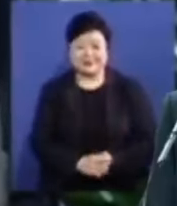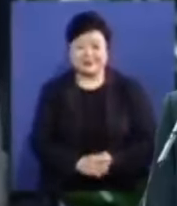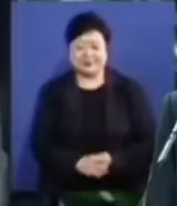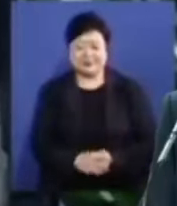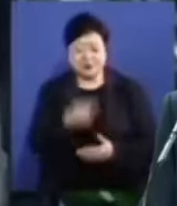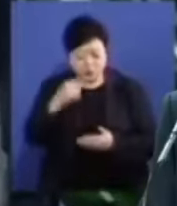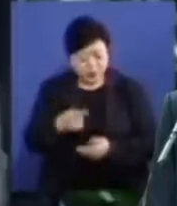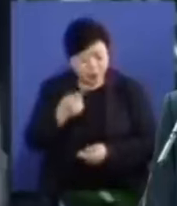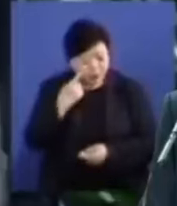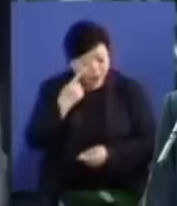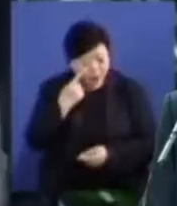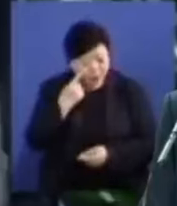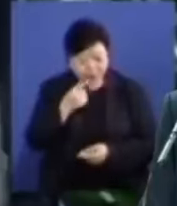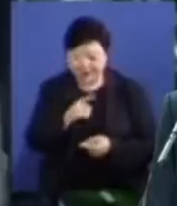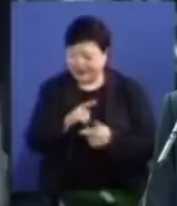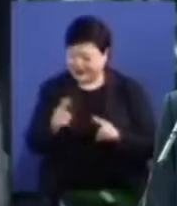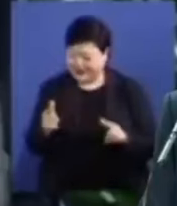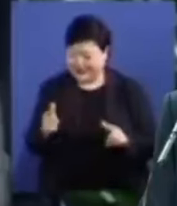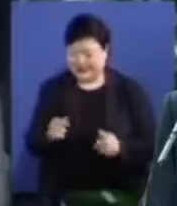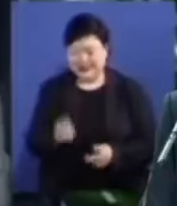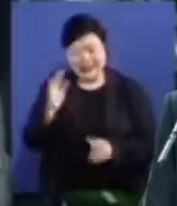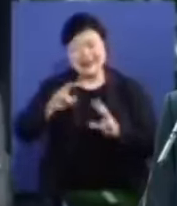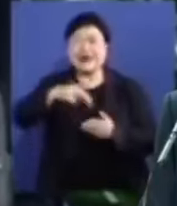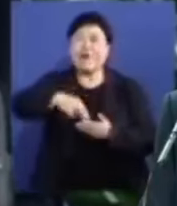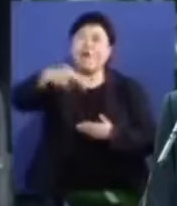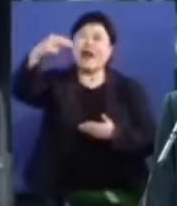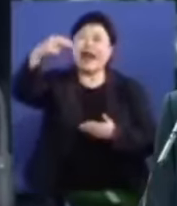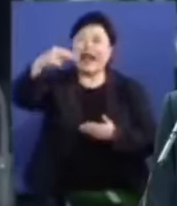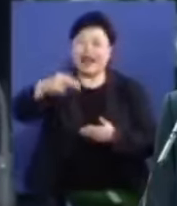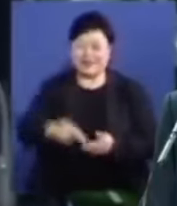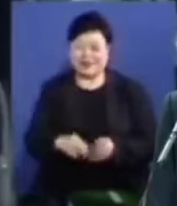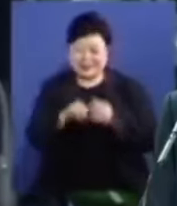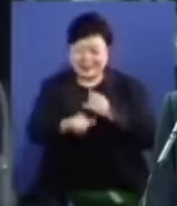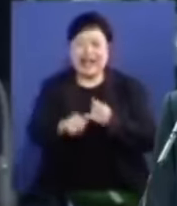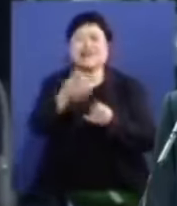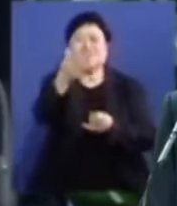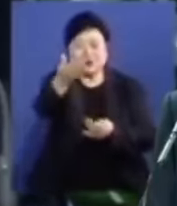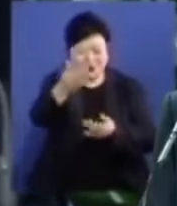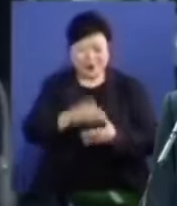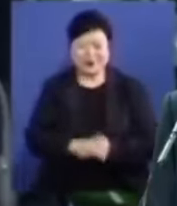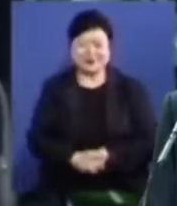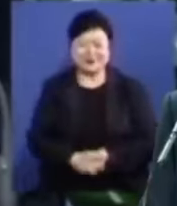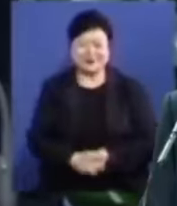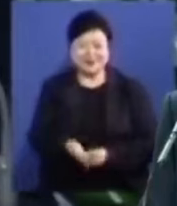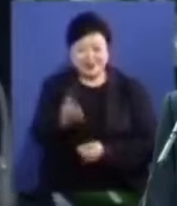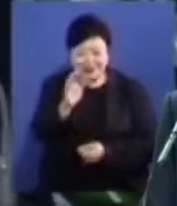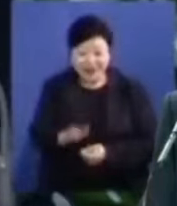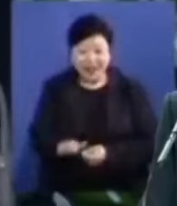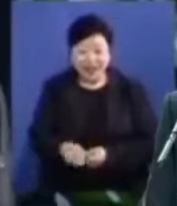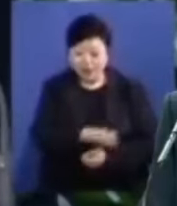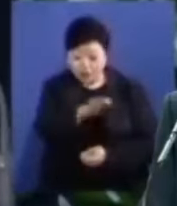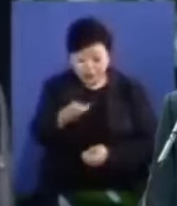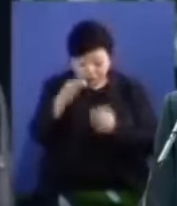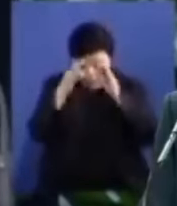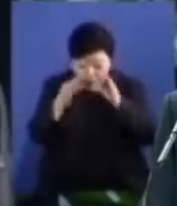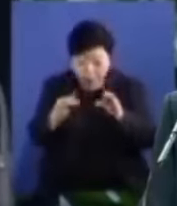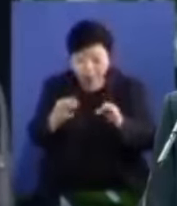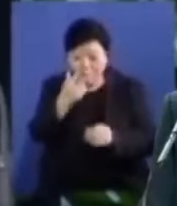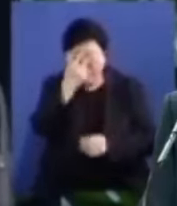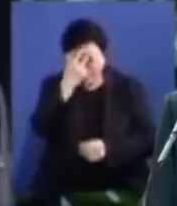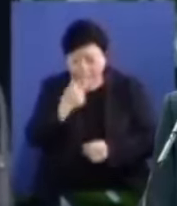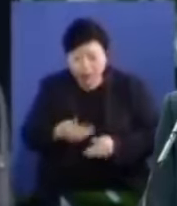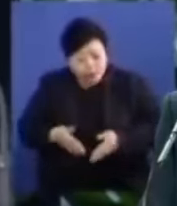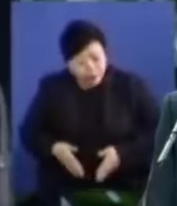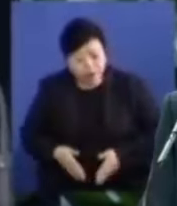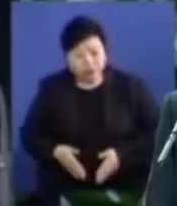손해를 보는 것 같지만 천당 가면은 아마 보상을 하나님이 해 주실 것입니다. 그러나 우리는 이 사람 장님으로 태어나기